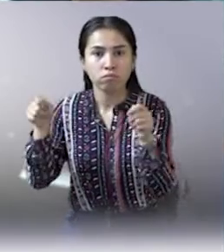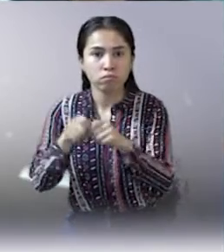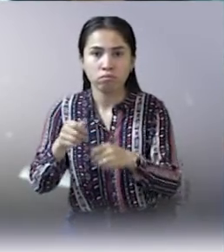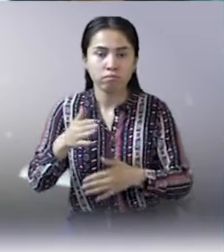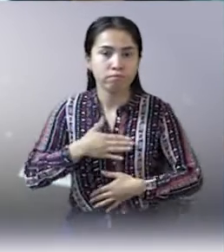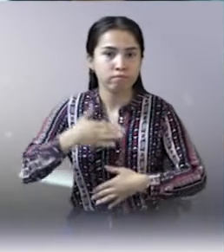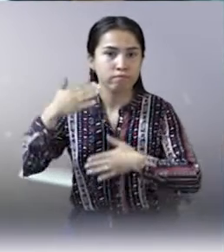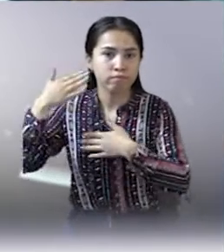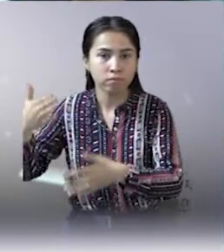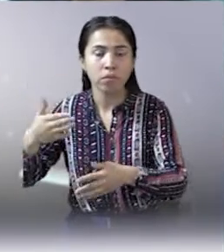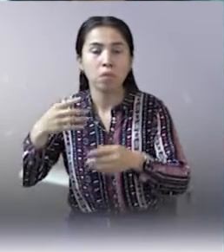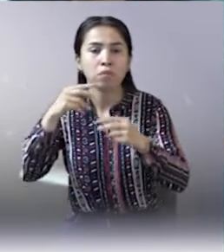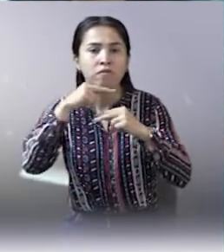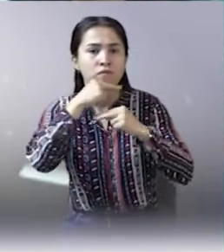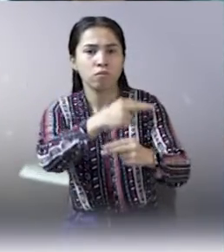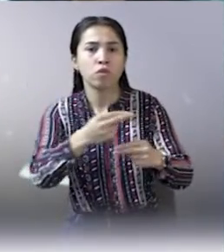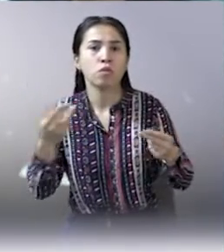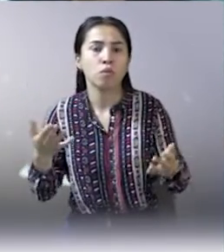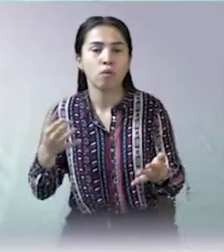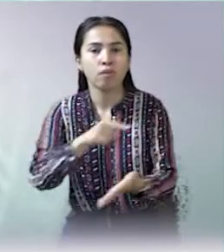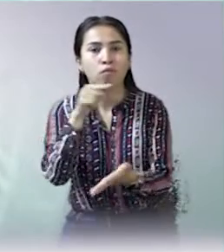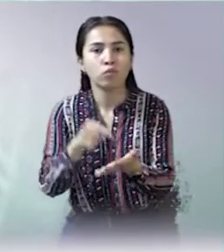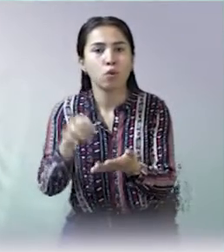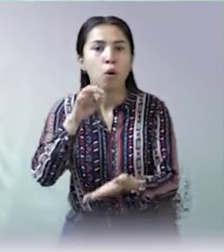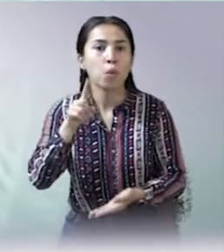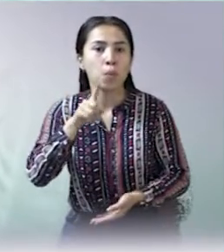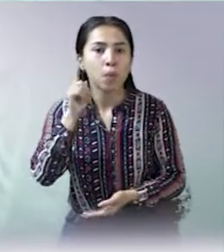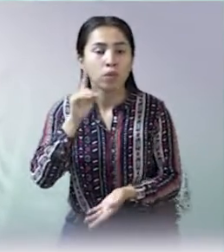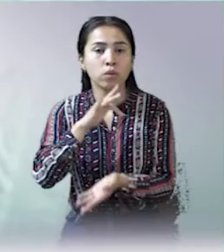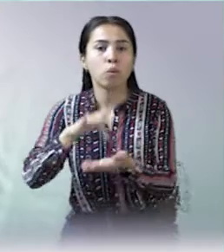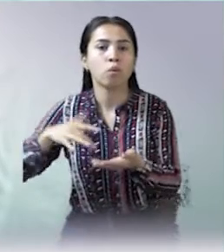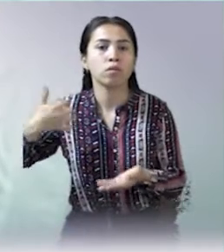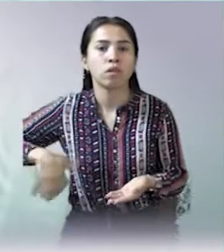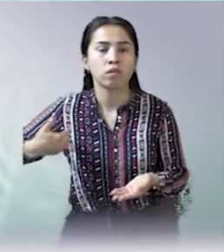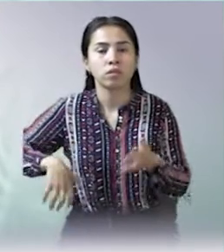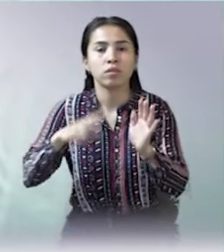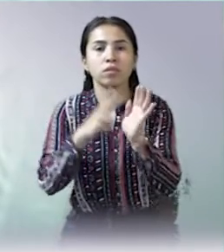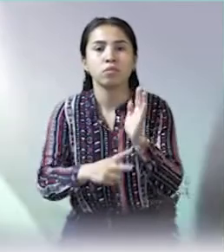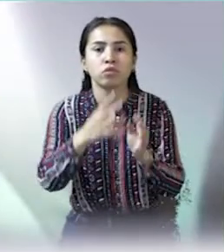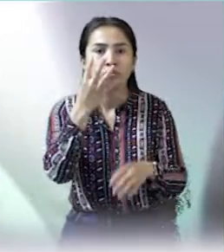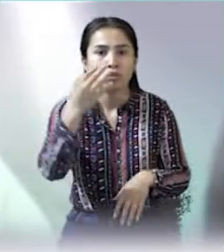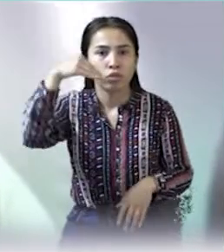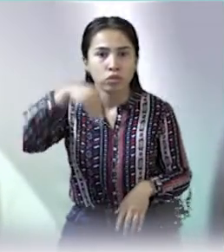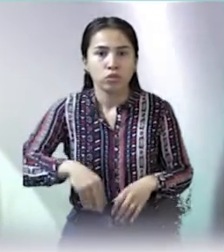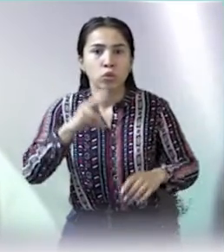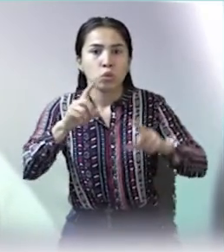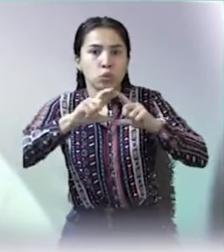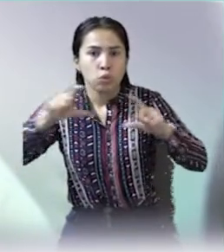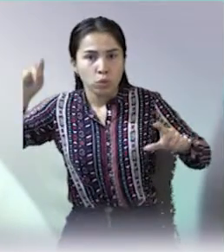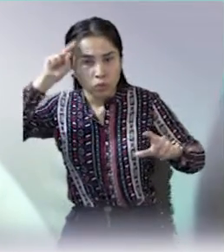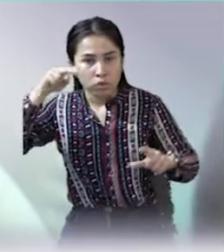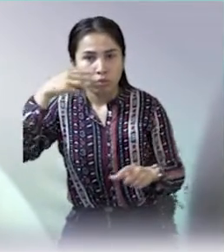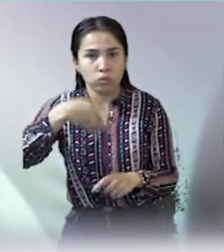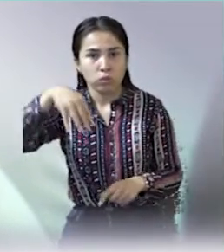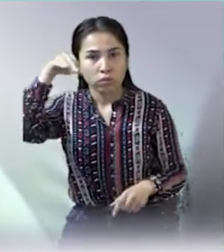В ходе встречи особое внимание было уделено вопросам молодежи. В Таразе насчитывается 74 тысячи учащихся и более